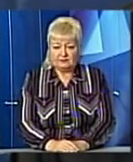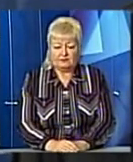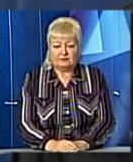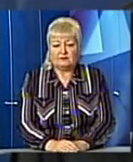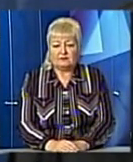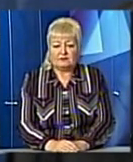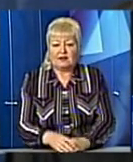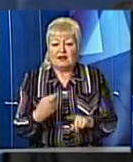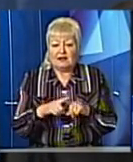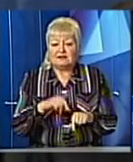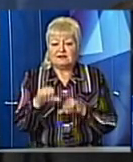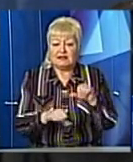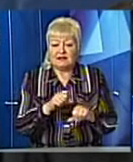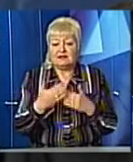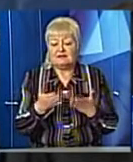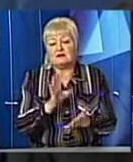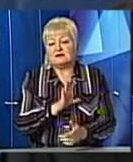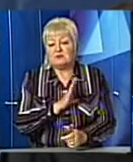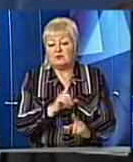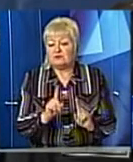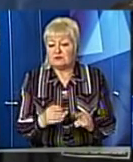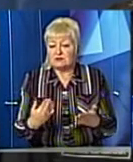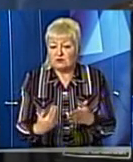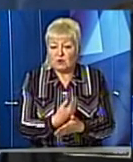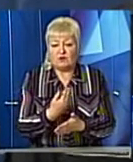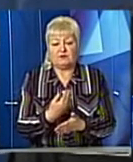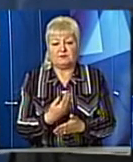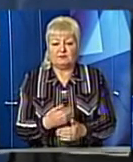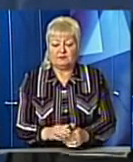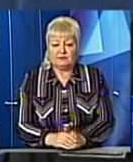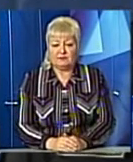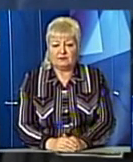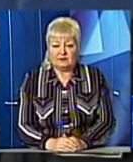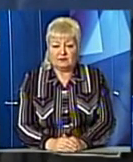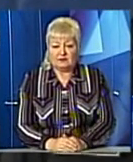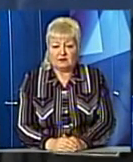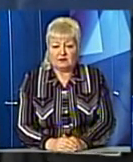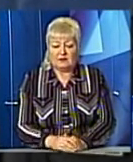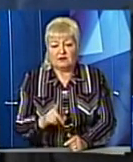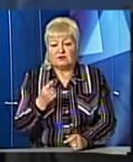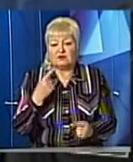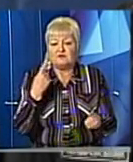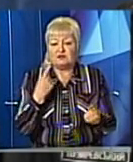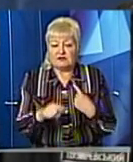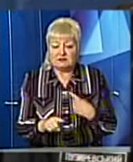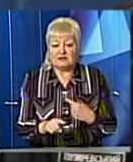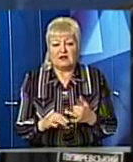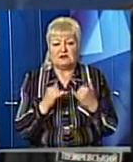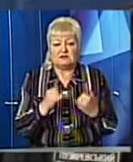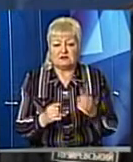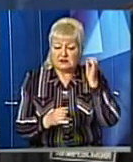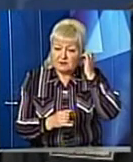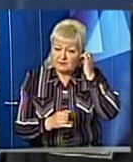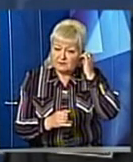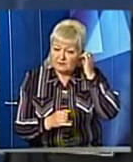Цей рік для нас був чимось новим, тому що вид діяльності відрізняється, власне, і для самих